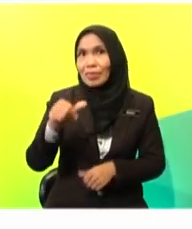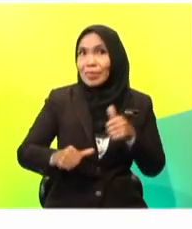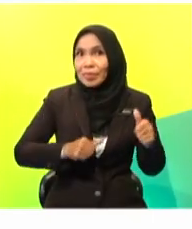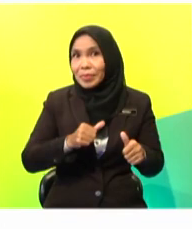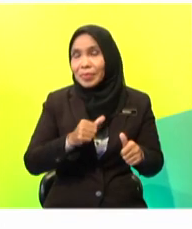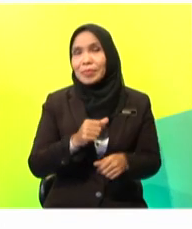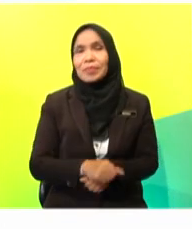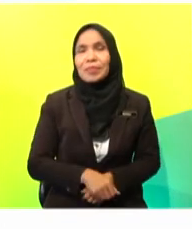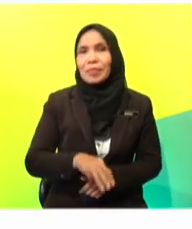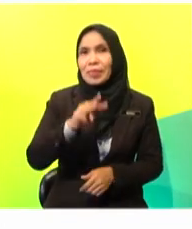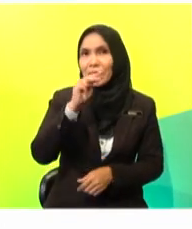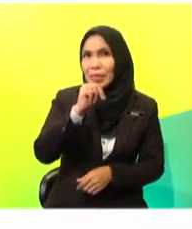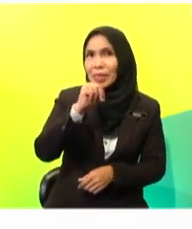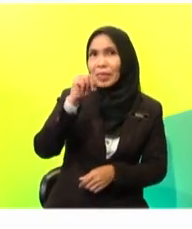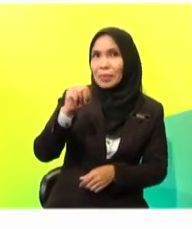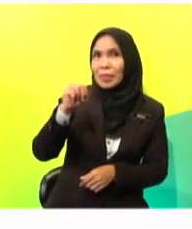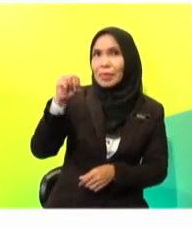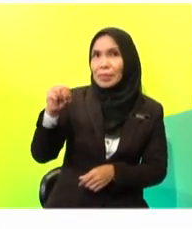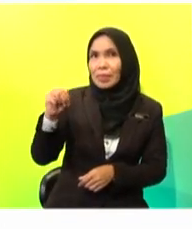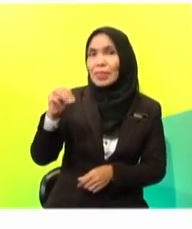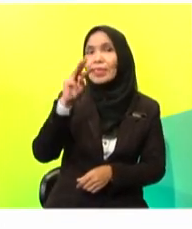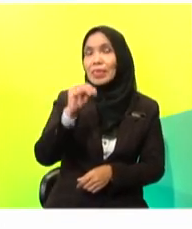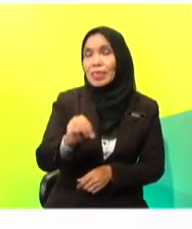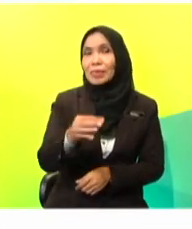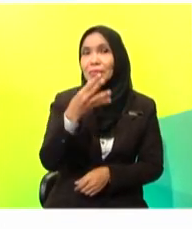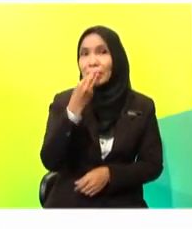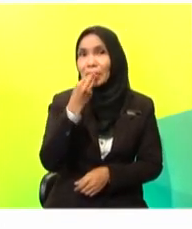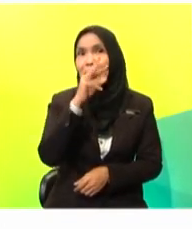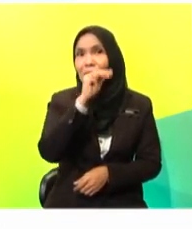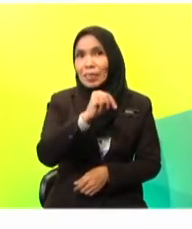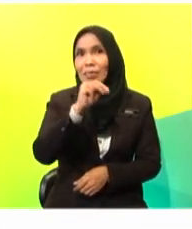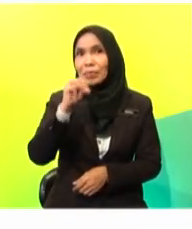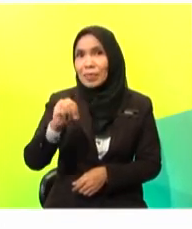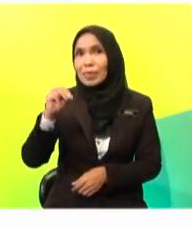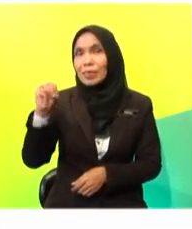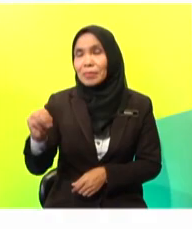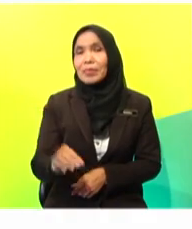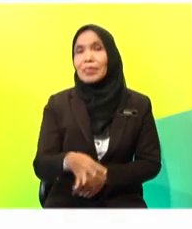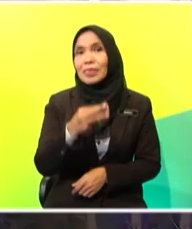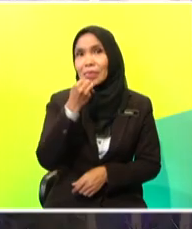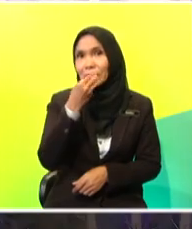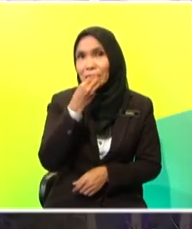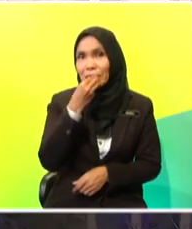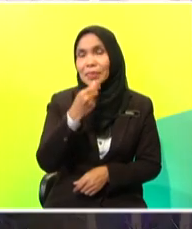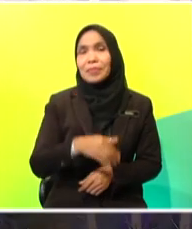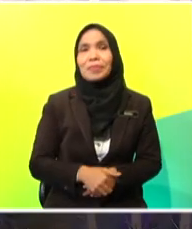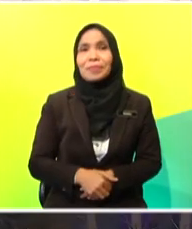Rim mmm account mmm much